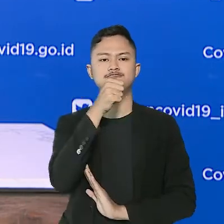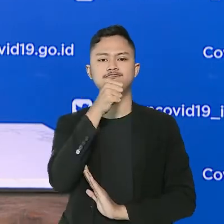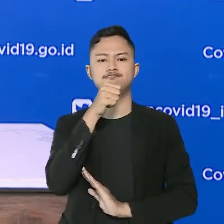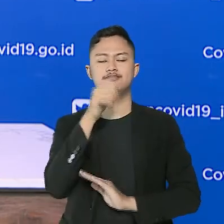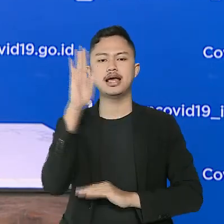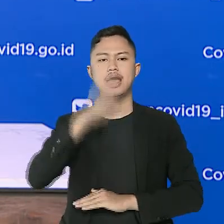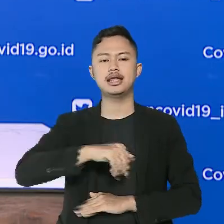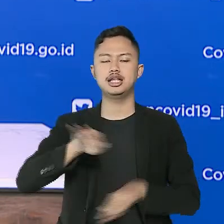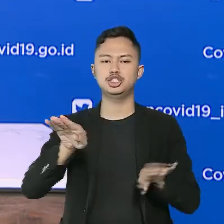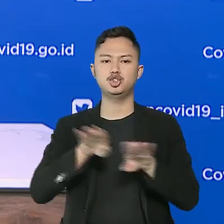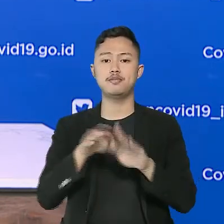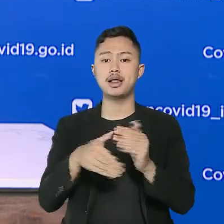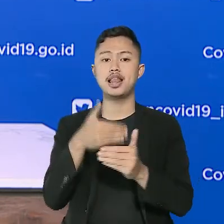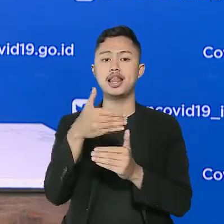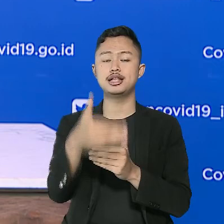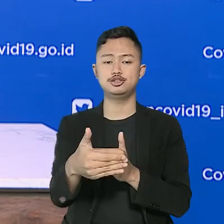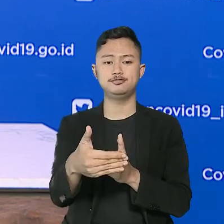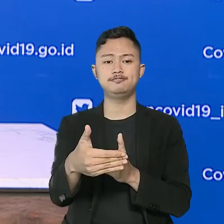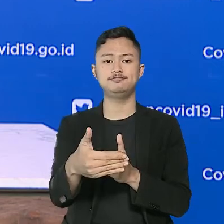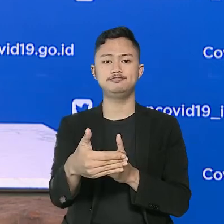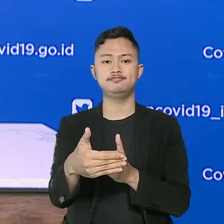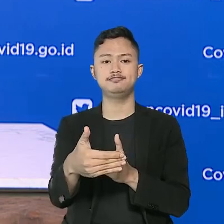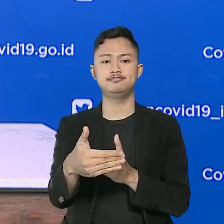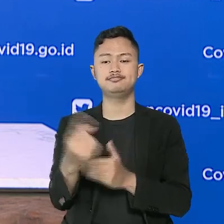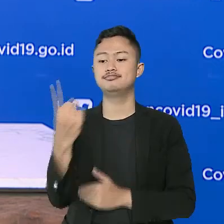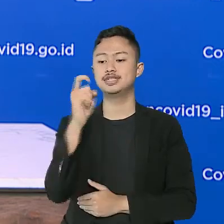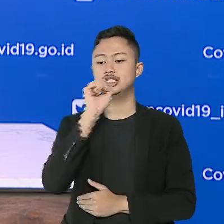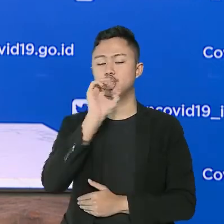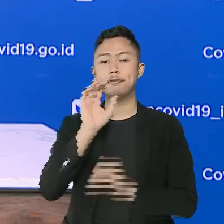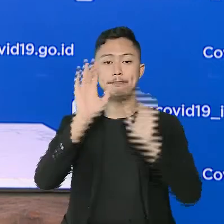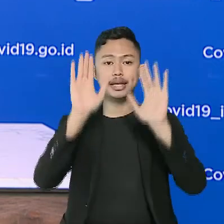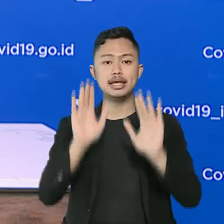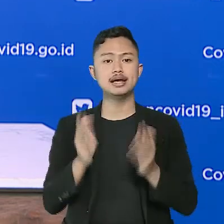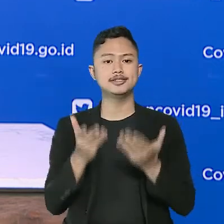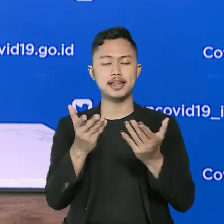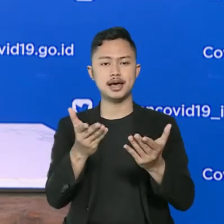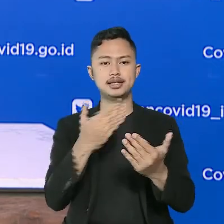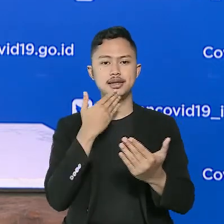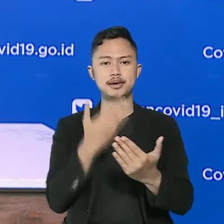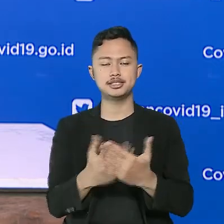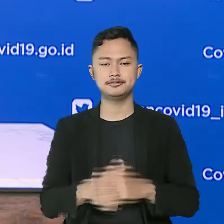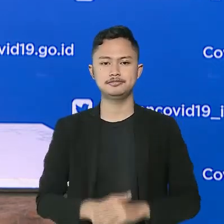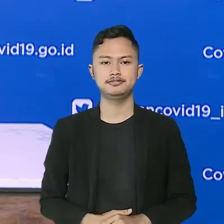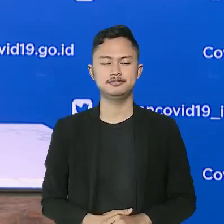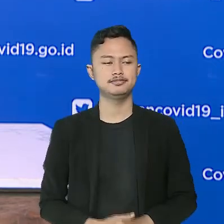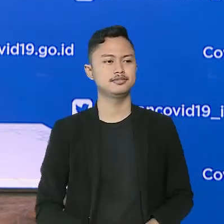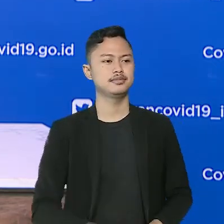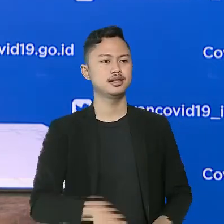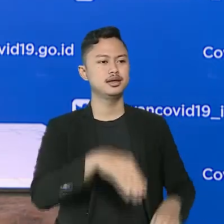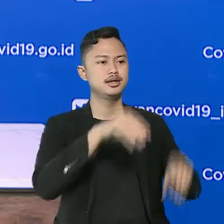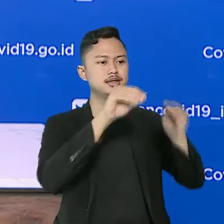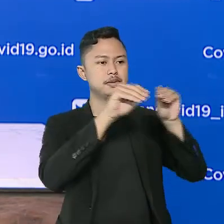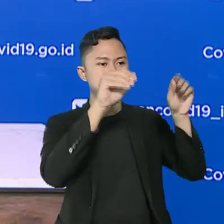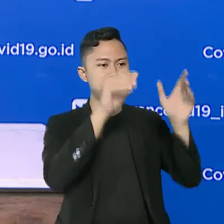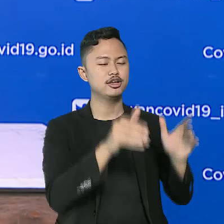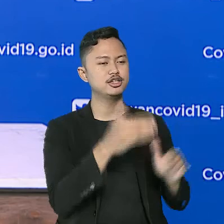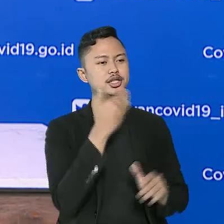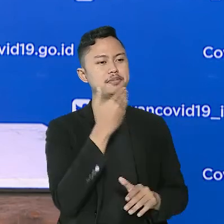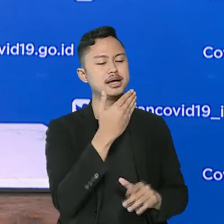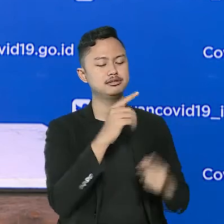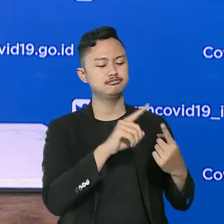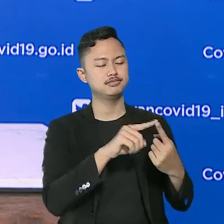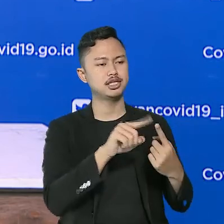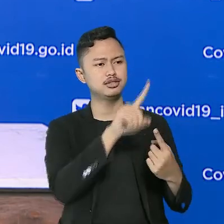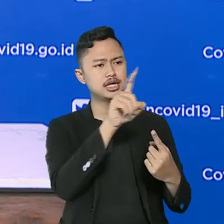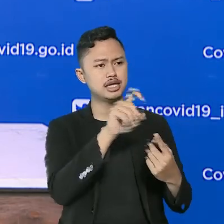pers pada hari ini. Selanjutnya diadakan sesi tanya jawab media. Terima kasih. Terima kasih Prof. Pertanyaan